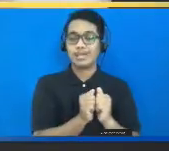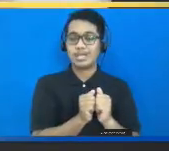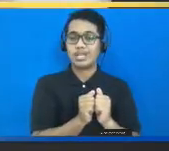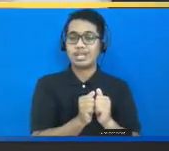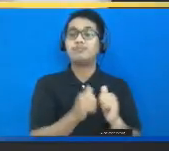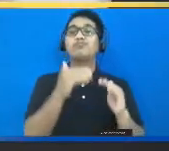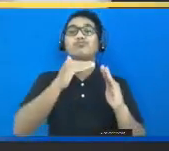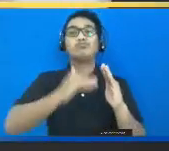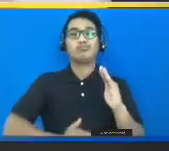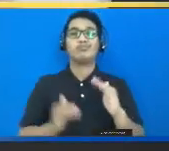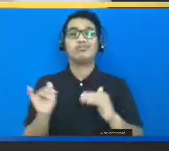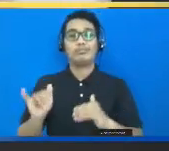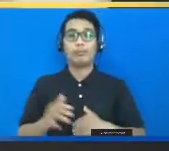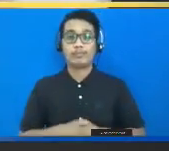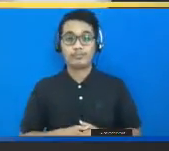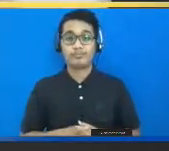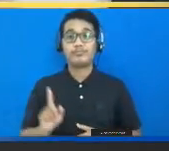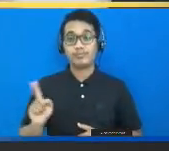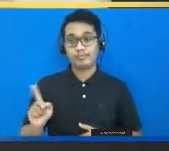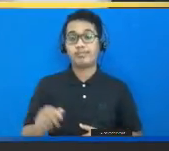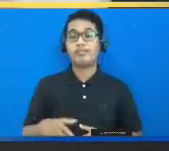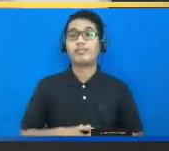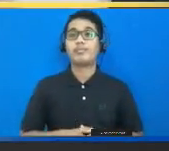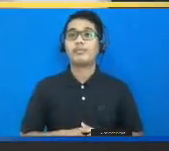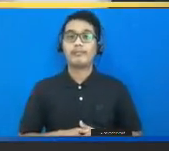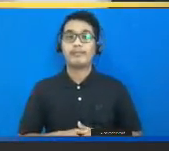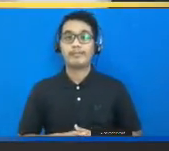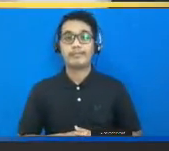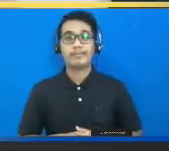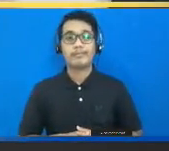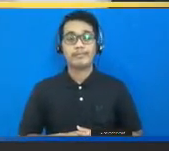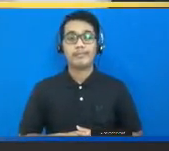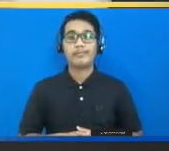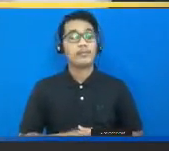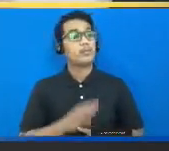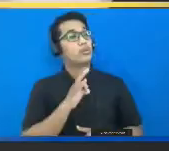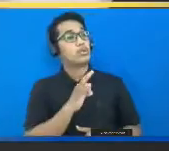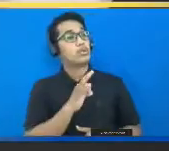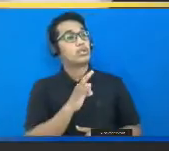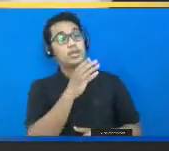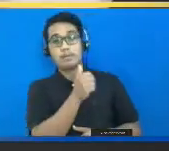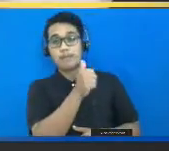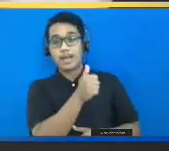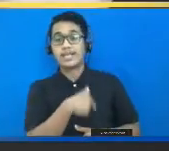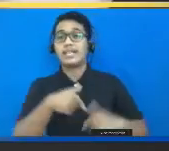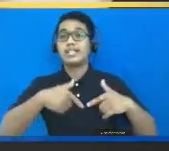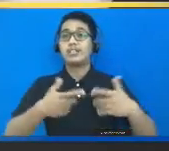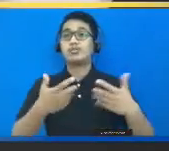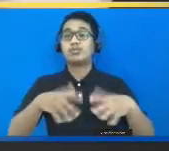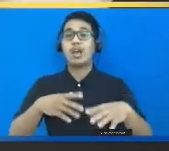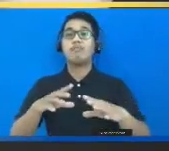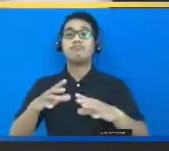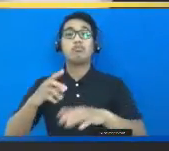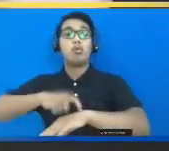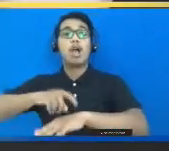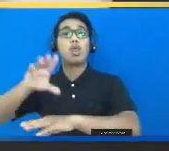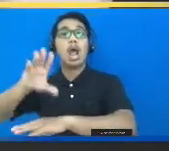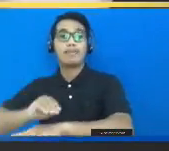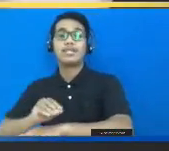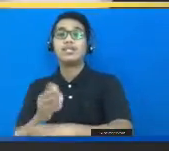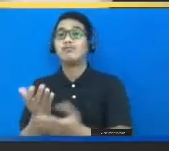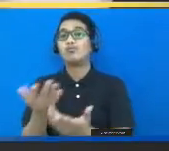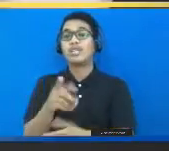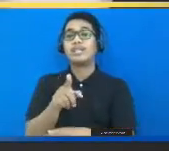dikurangi demikian Pak yang bisa kami sampaikan Oke baik ini kita sudah menjelang Habis Waktu Mungkin pertanyaan